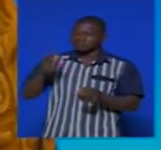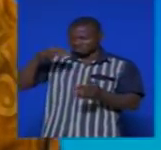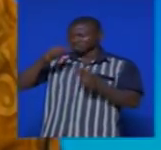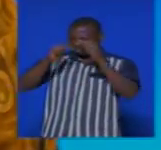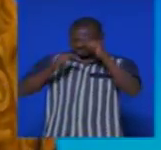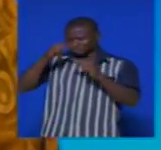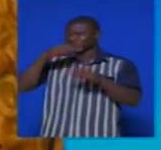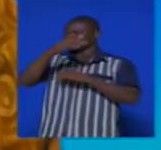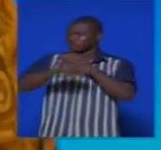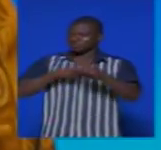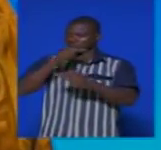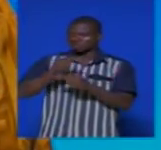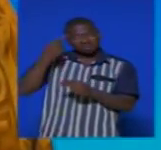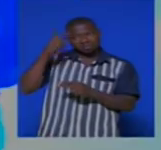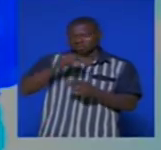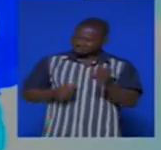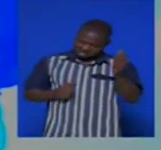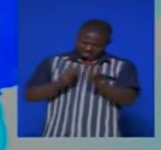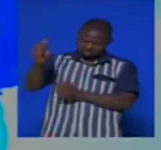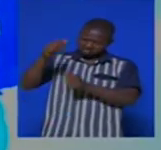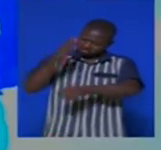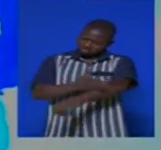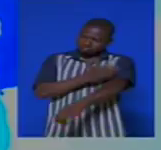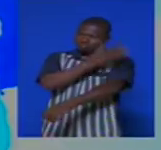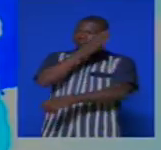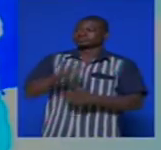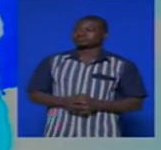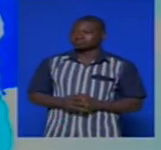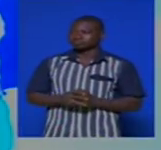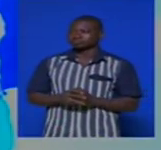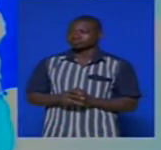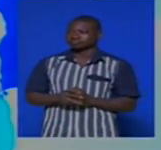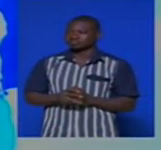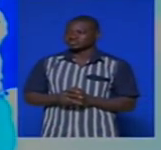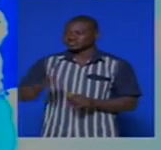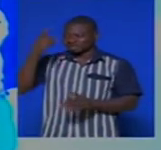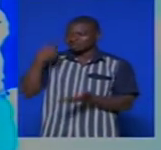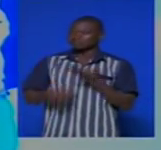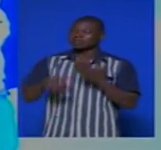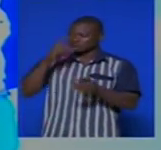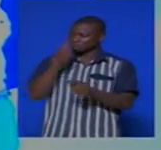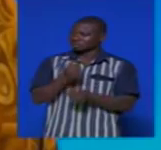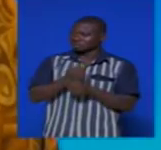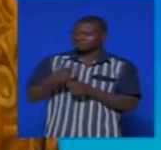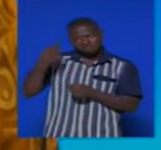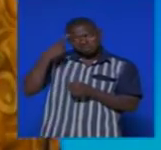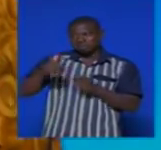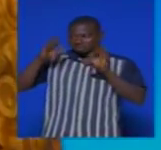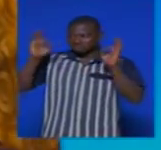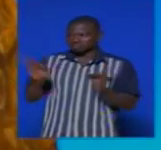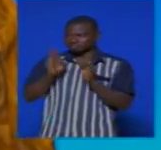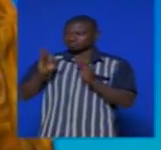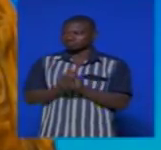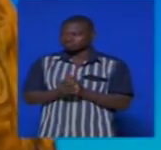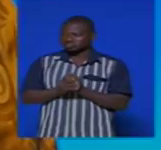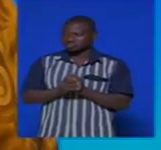plus porté au plus haut niveau. Alors, rapidement, quelles sont les activités phares de cette commémoration? Au niveau, donc, durant tout